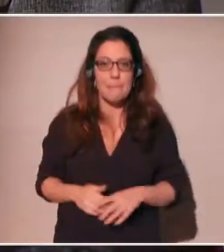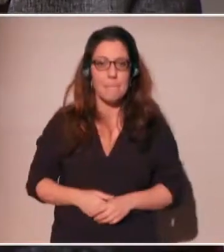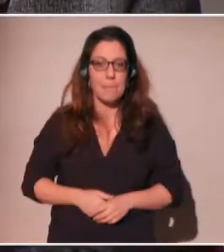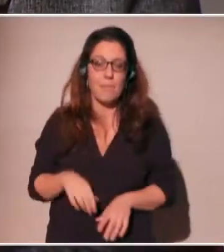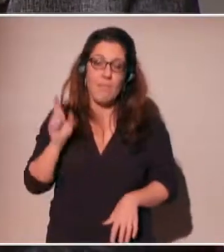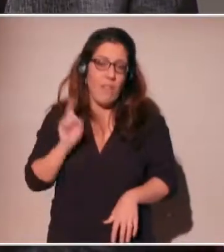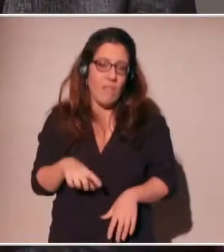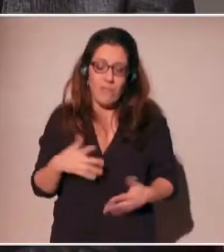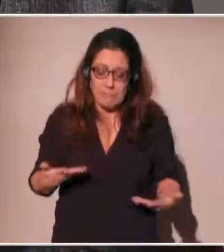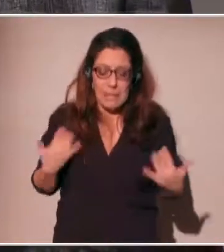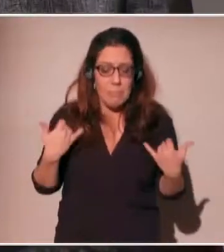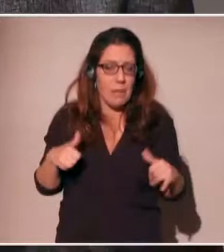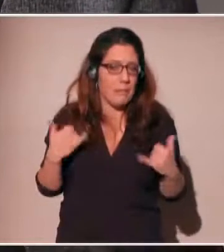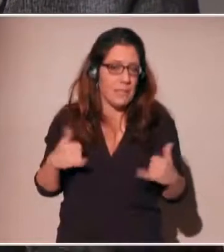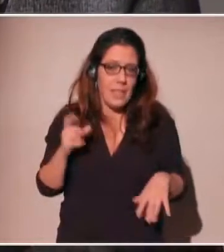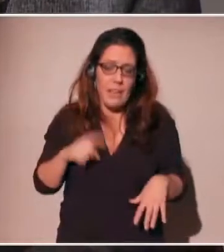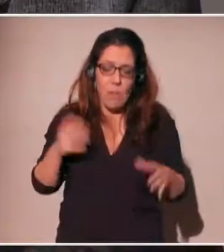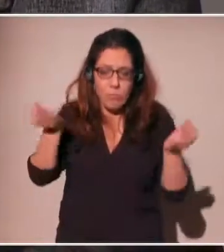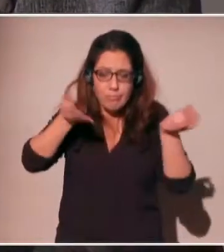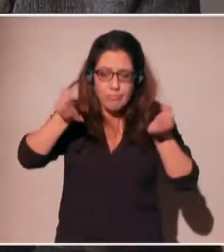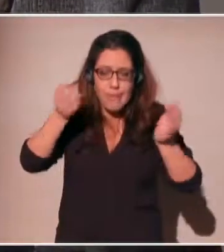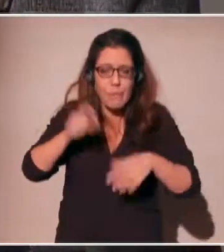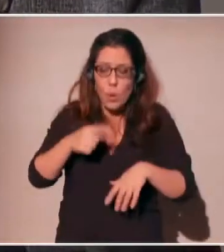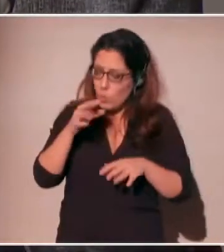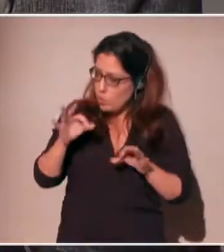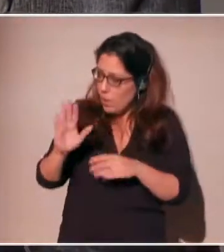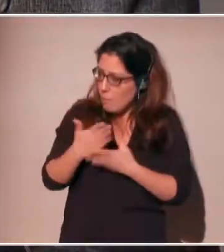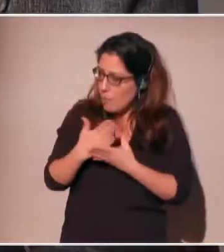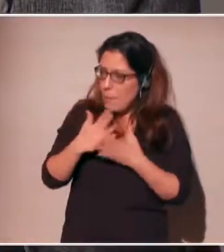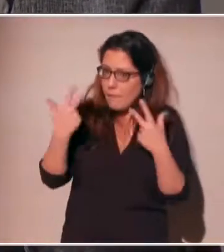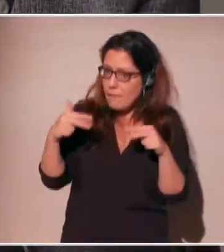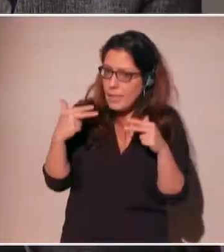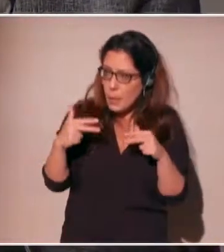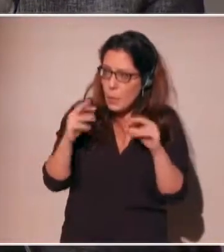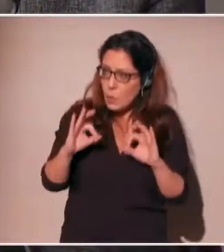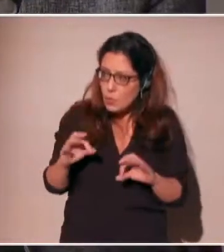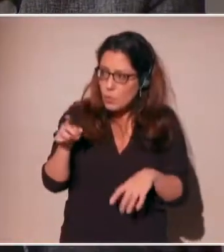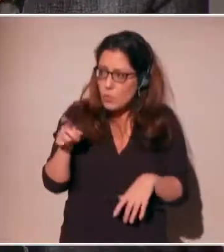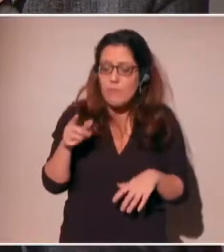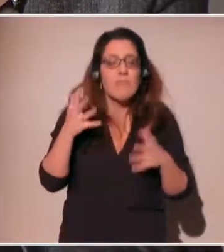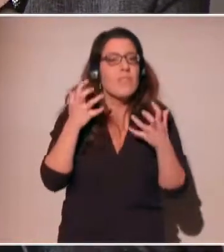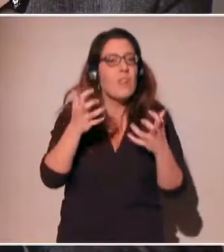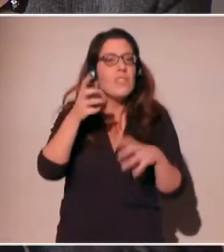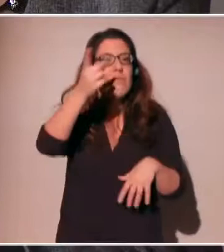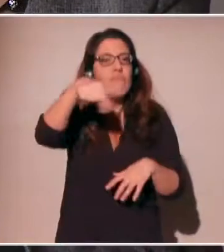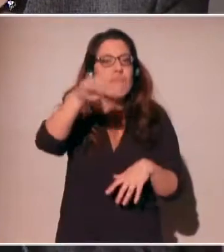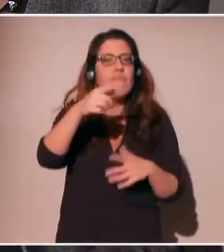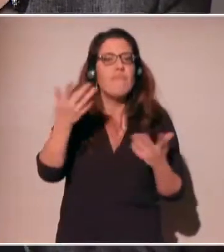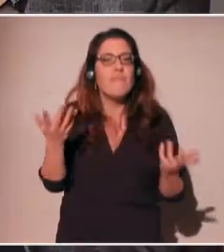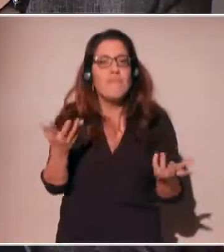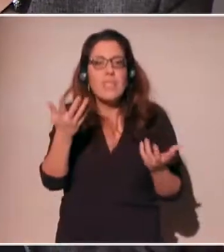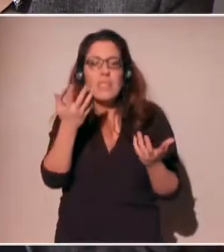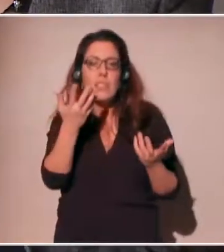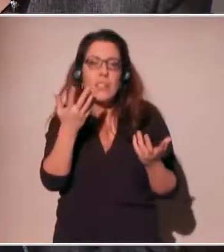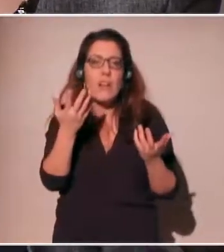aller encore plus loin. Je crois que Marie-Paul, vous avez préparé une vidéo. Mais j'aimerais que chacun d'entre vous nous